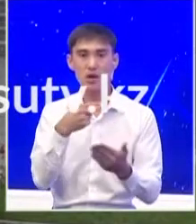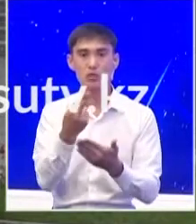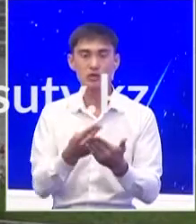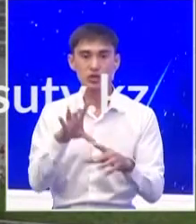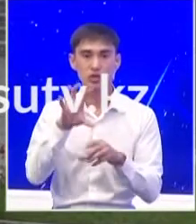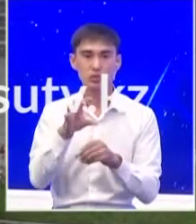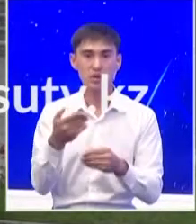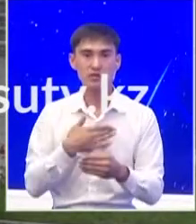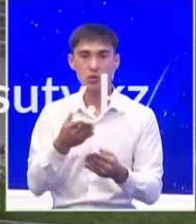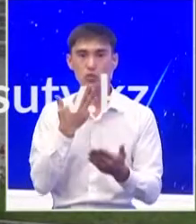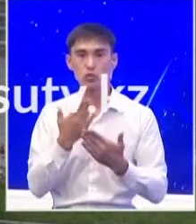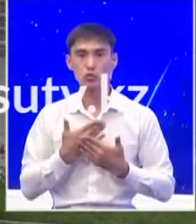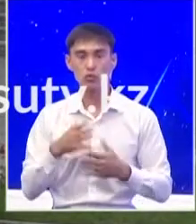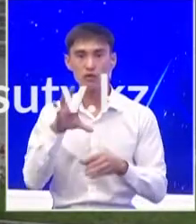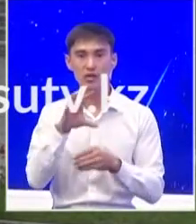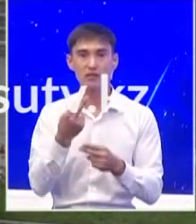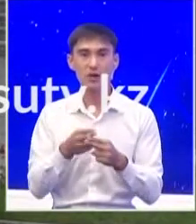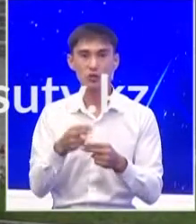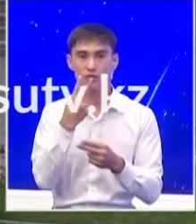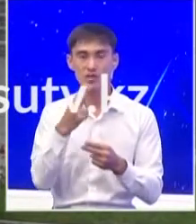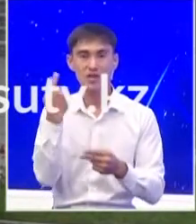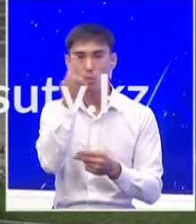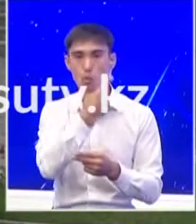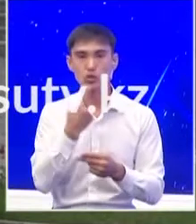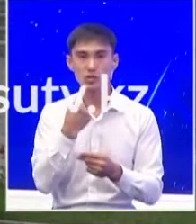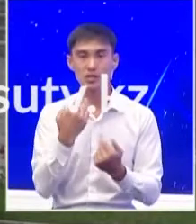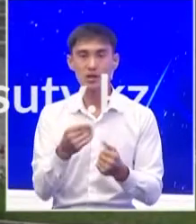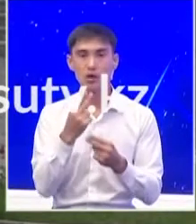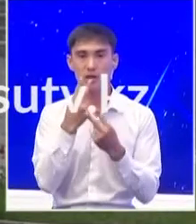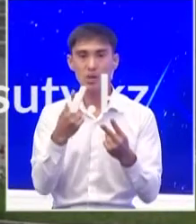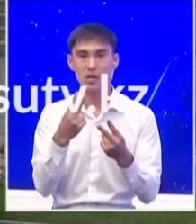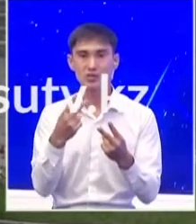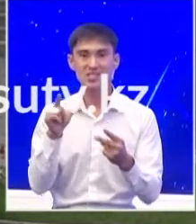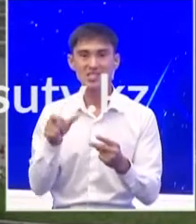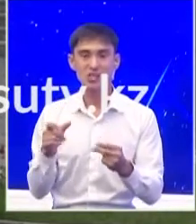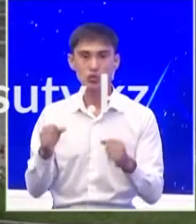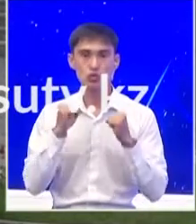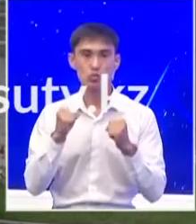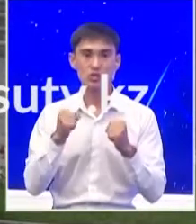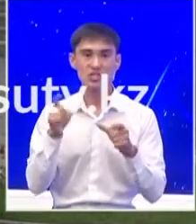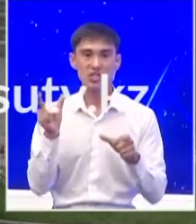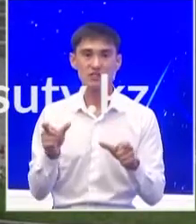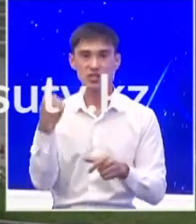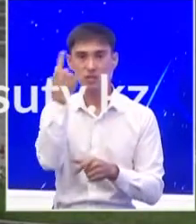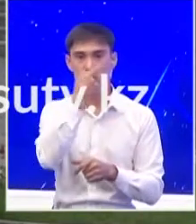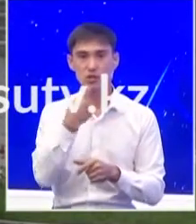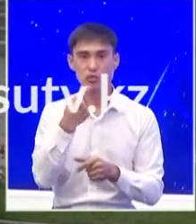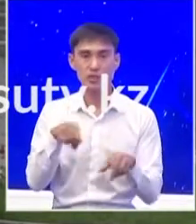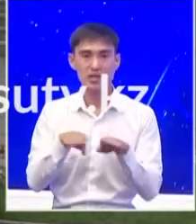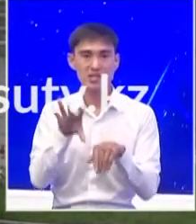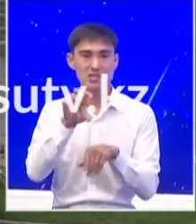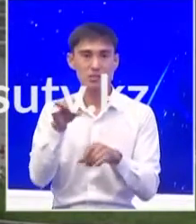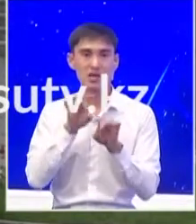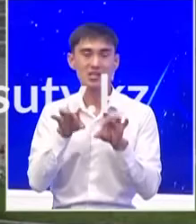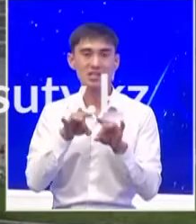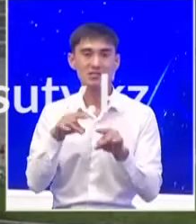снимку. Я вообще очень люблю фотографии, на которых видны эмоции, потому что они показывают зрителю спорт с человеческим лицом. Такие снимки рассказывают